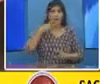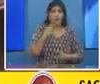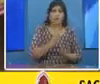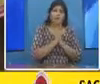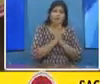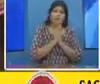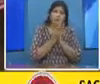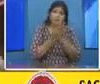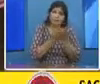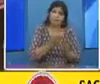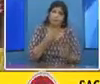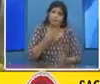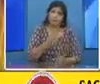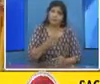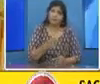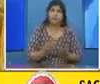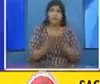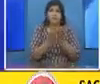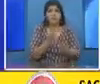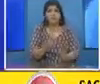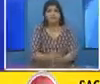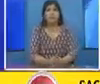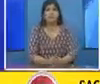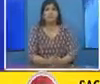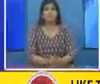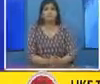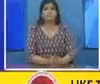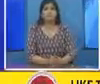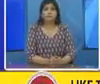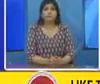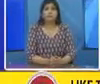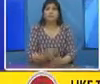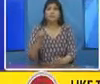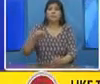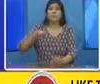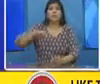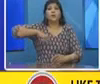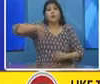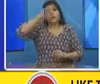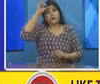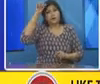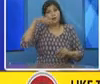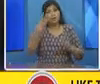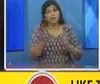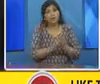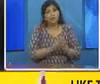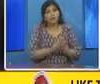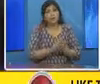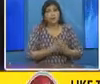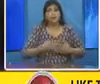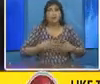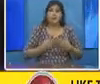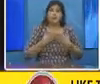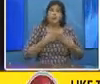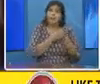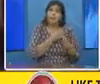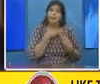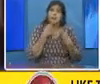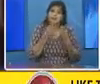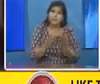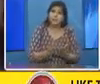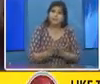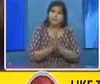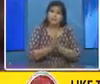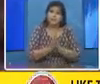रहा है, श्रद्धांजलि दे रहा है। पूरा देश उनका कृतज्ञ है,